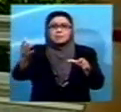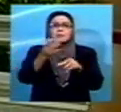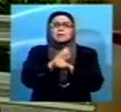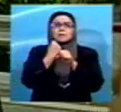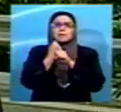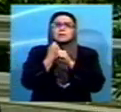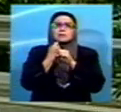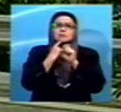berkesan